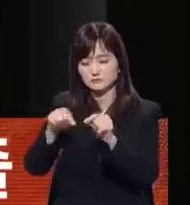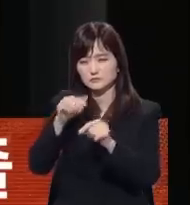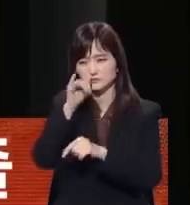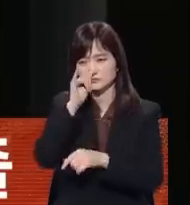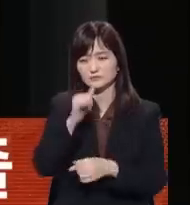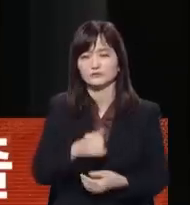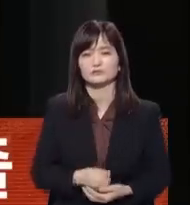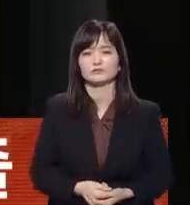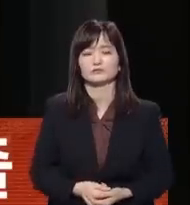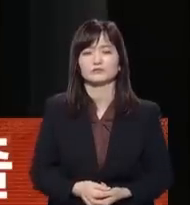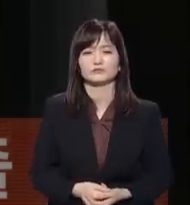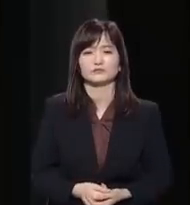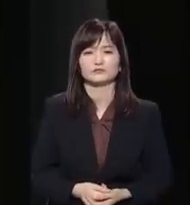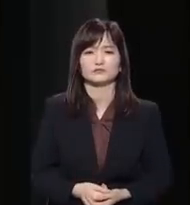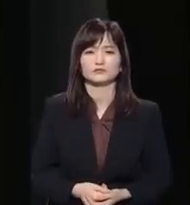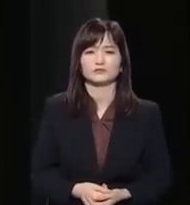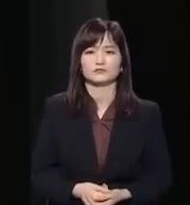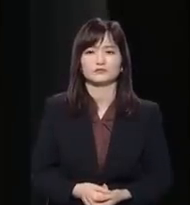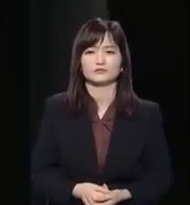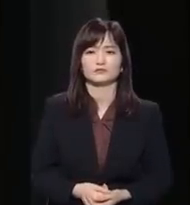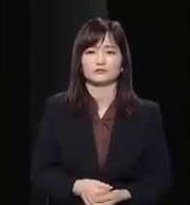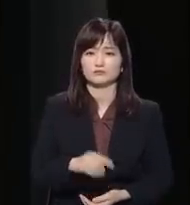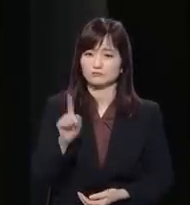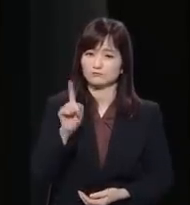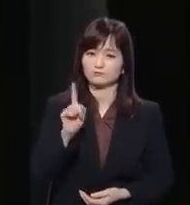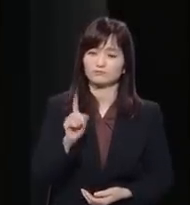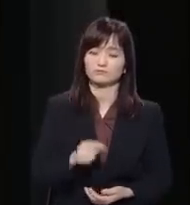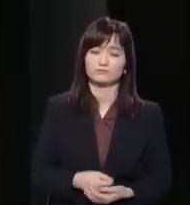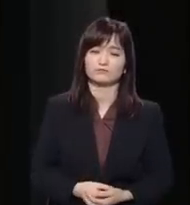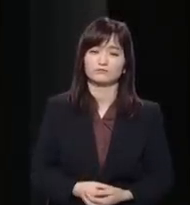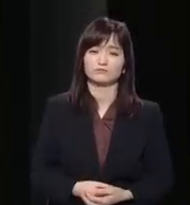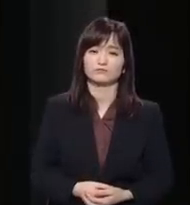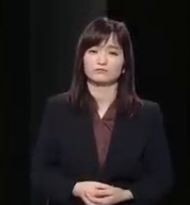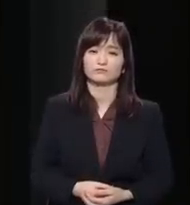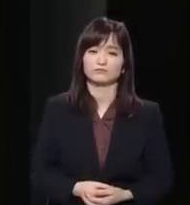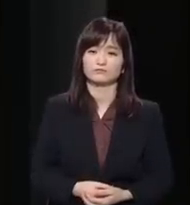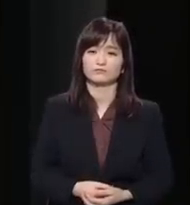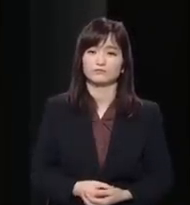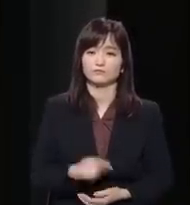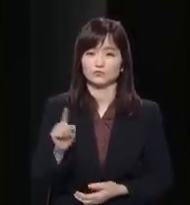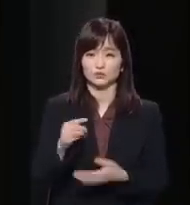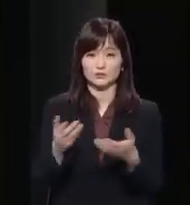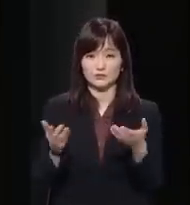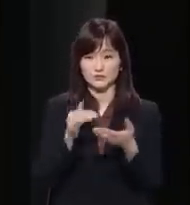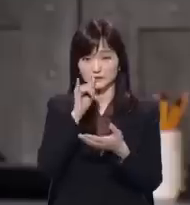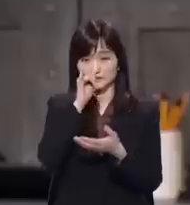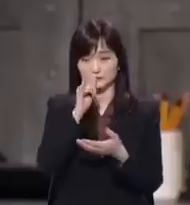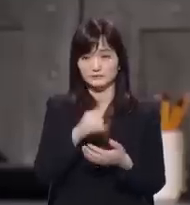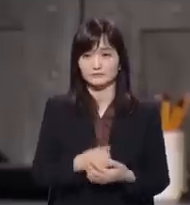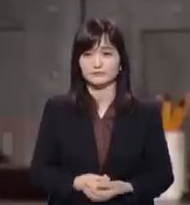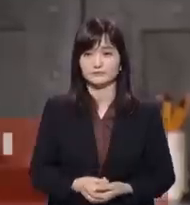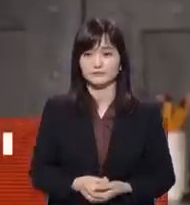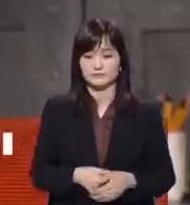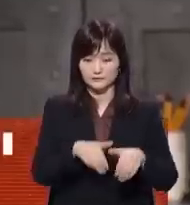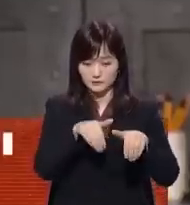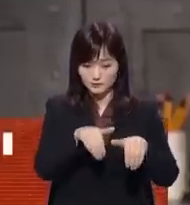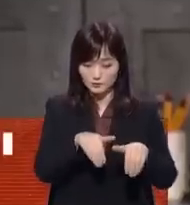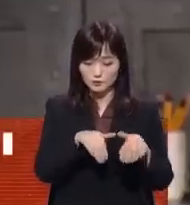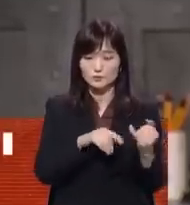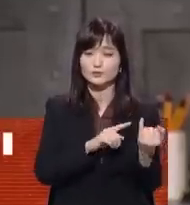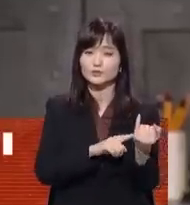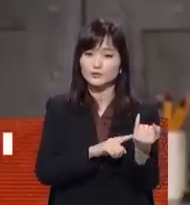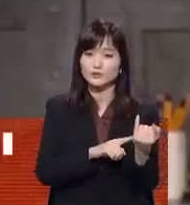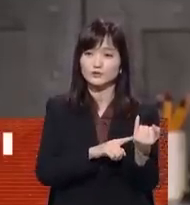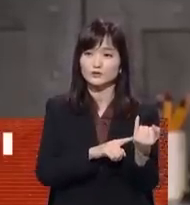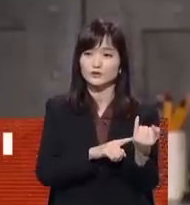허허 이게 뭘까요 그렇죠 이날 좀 뭔가 일이 좀 있었는데 사실이 종업원이 여성